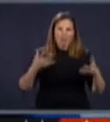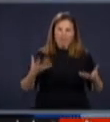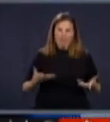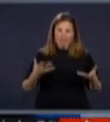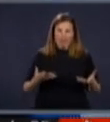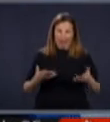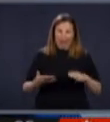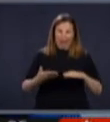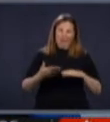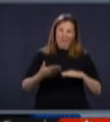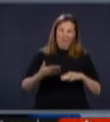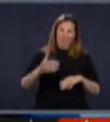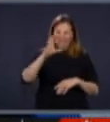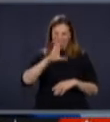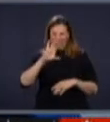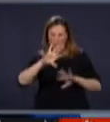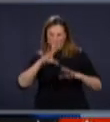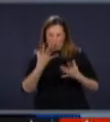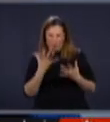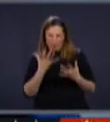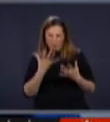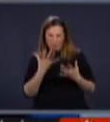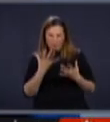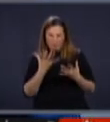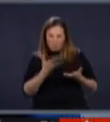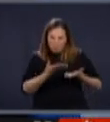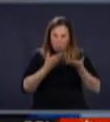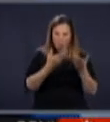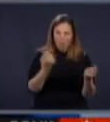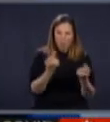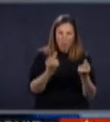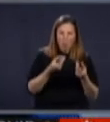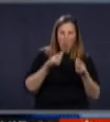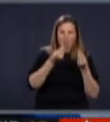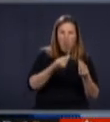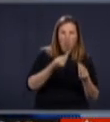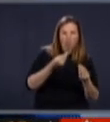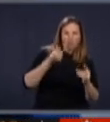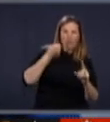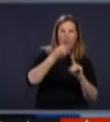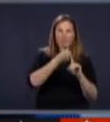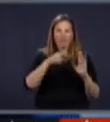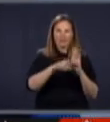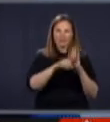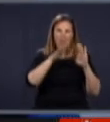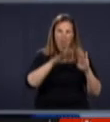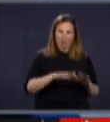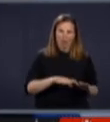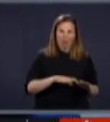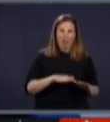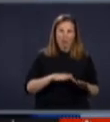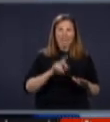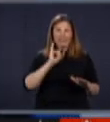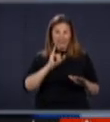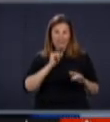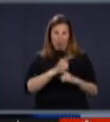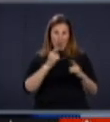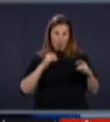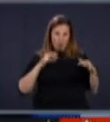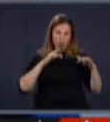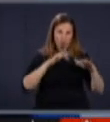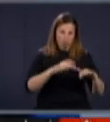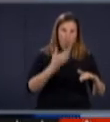façon de faire qui a le minimum d'impact, puis on comprend ça, là. Je pense qu'il faut le faire. Les rassemblements à l'extérieur, c'est mieux qu'à l'intérieur. L'été est là, donc